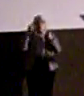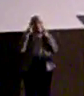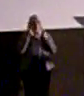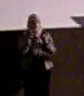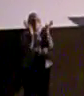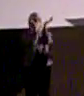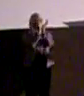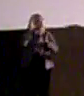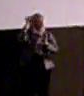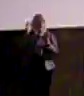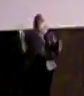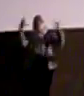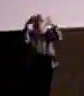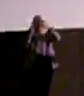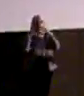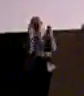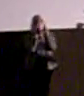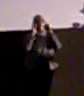المجتمع المدني التونسي.